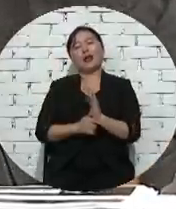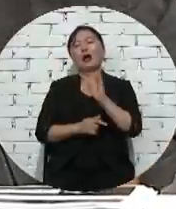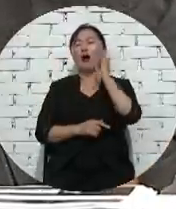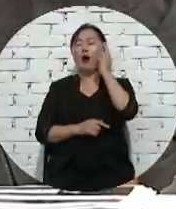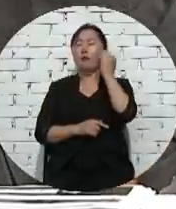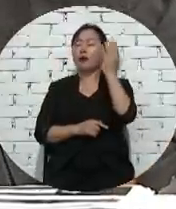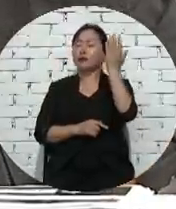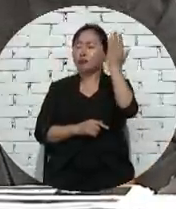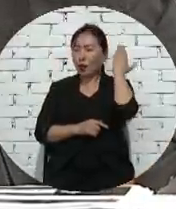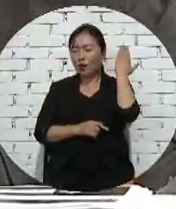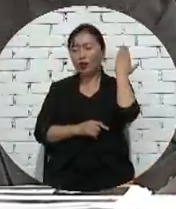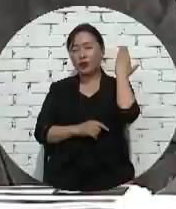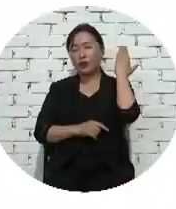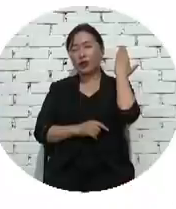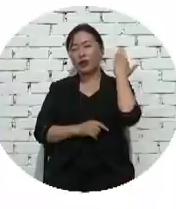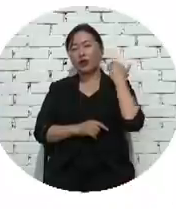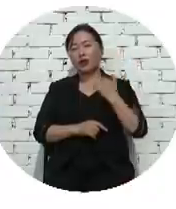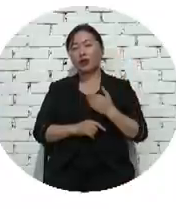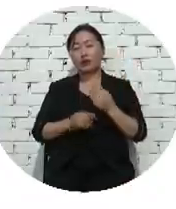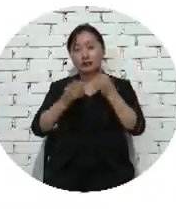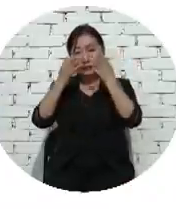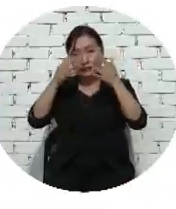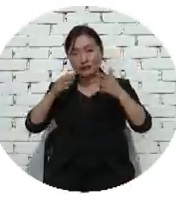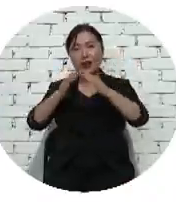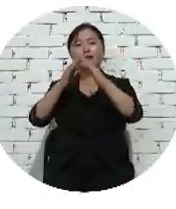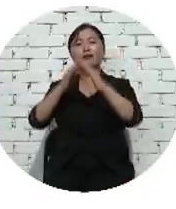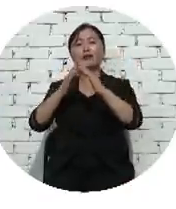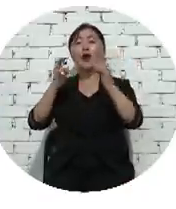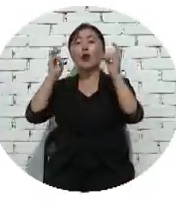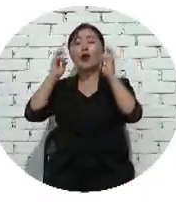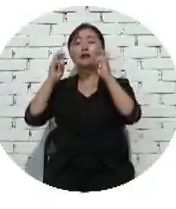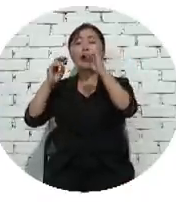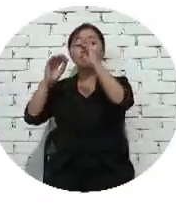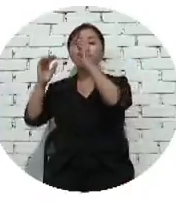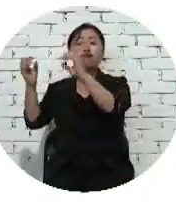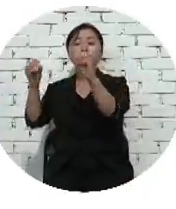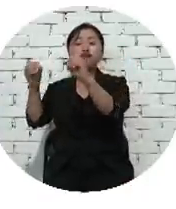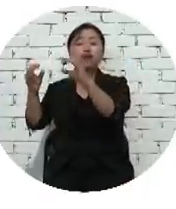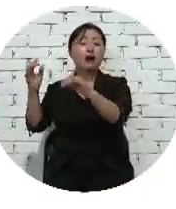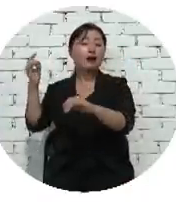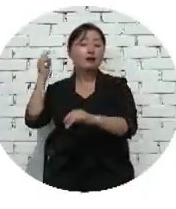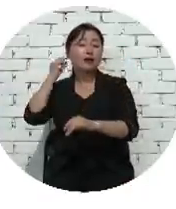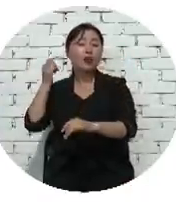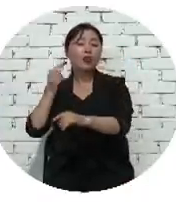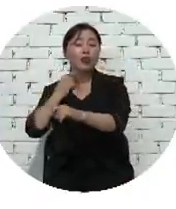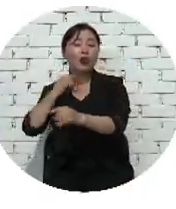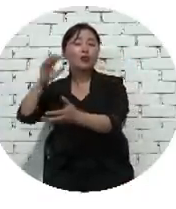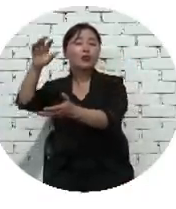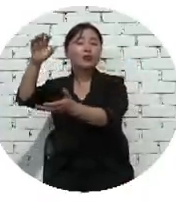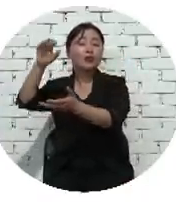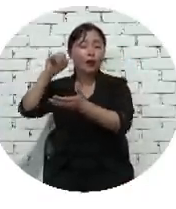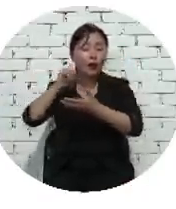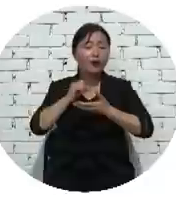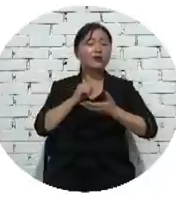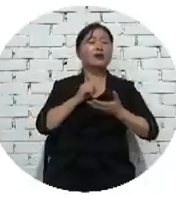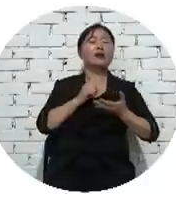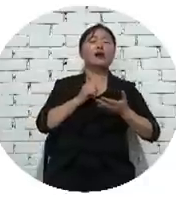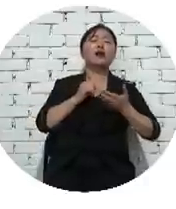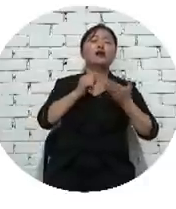며칠 전에 그 스타트업 그 기업인들 모임에서 들었던 얘기를 이런 얘기도 한다. 그리고